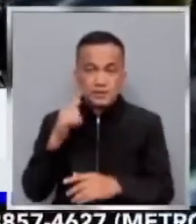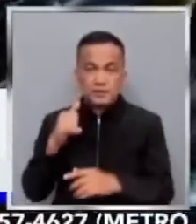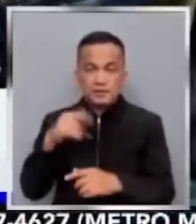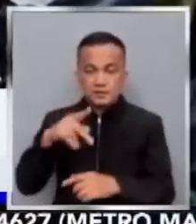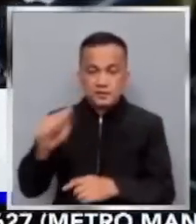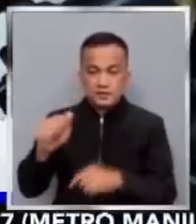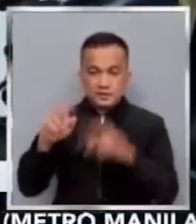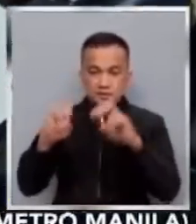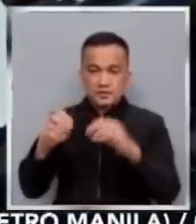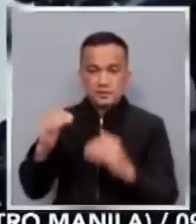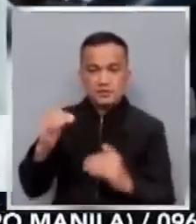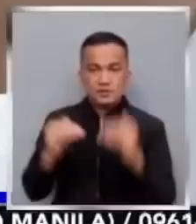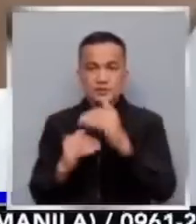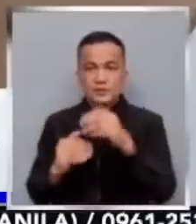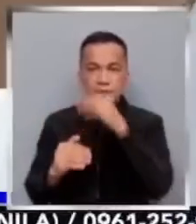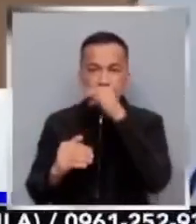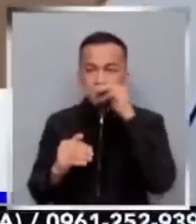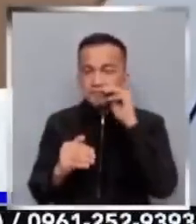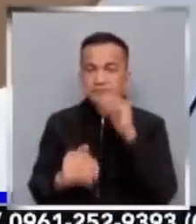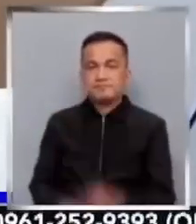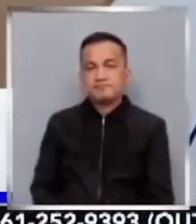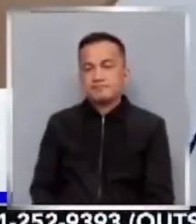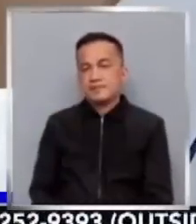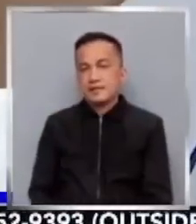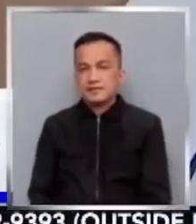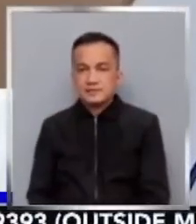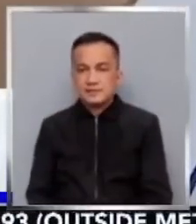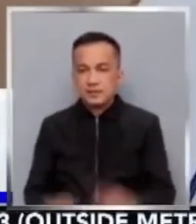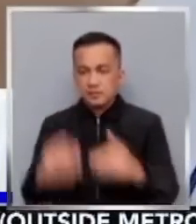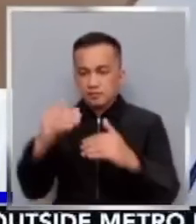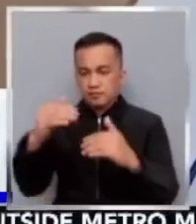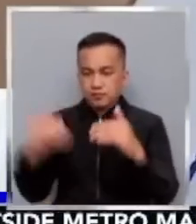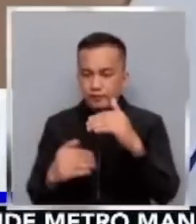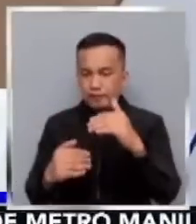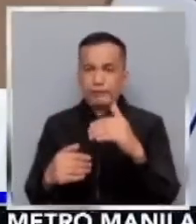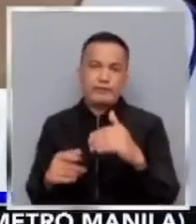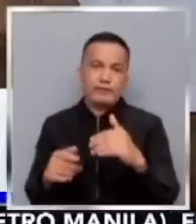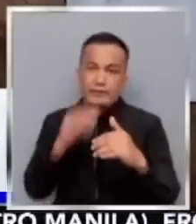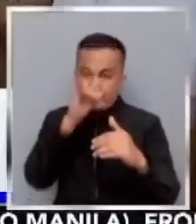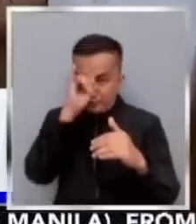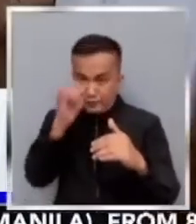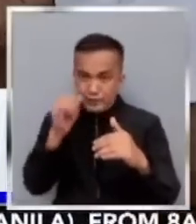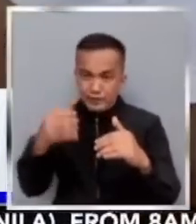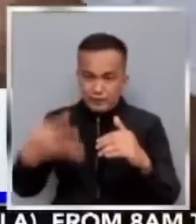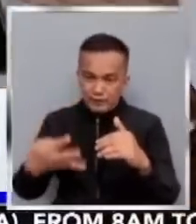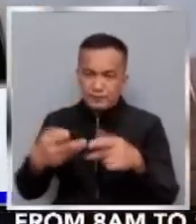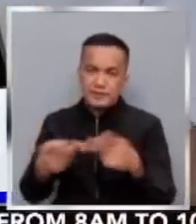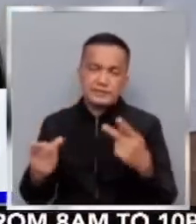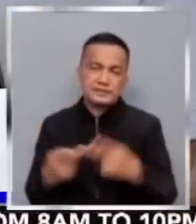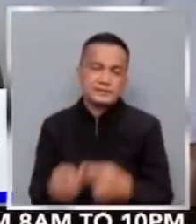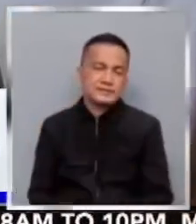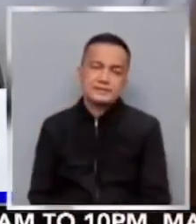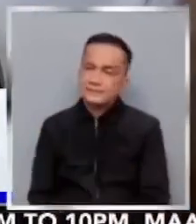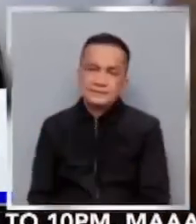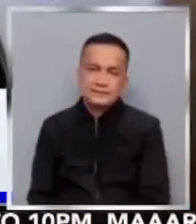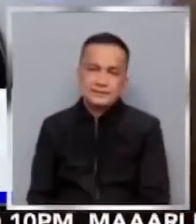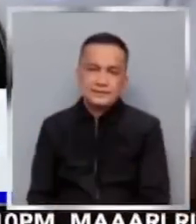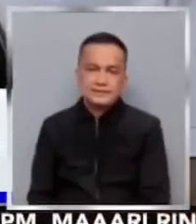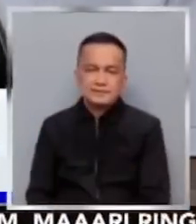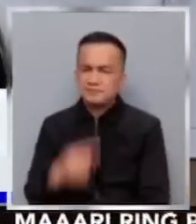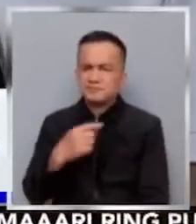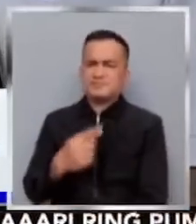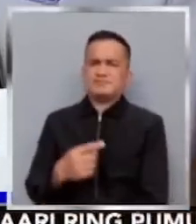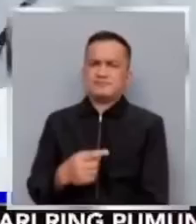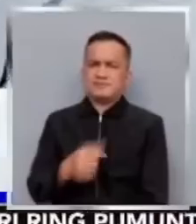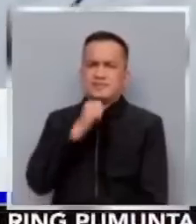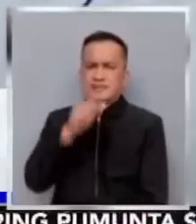naungusan na siya ni Senador Manny Pacquiao at nalaglag siya sa ika-apat na pwesto mula sa pangatlo. Sabi niya hindi raw siya naniniwala rito